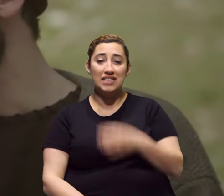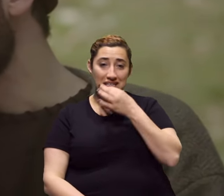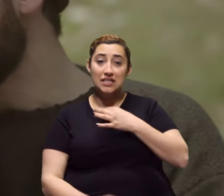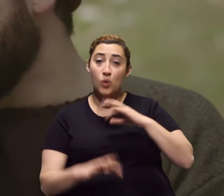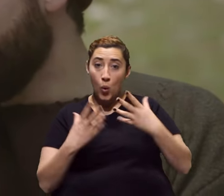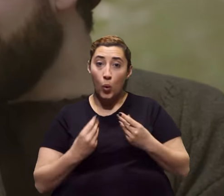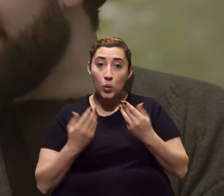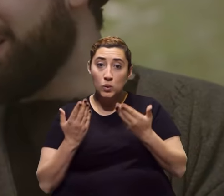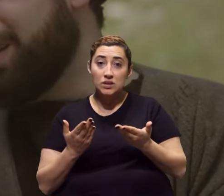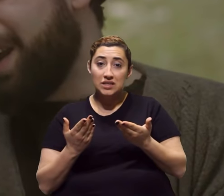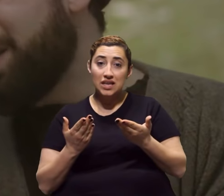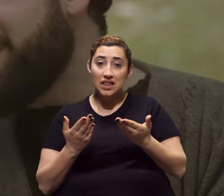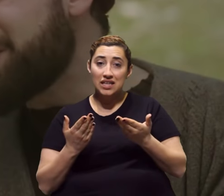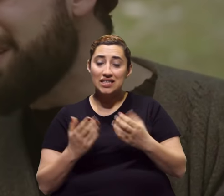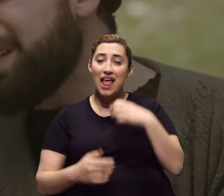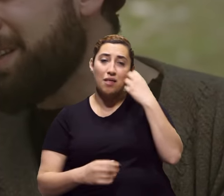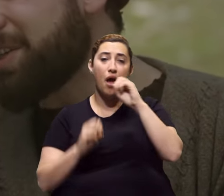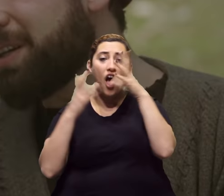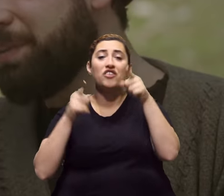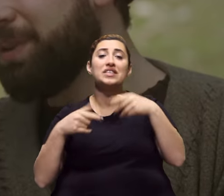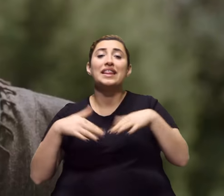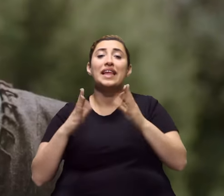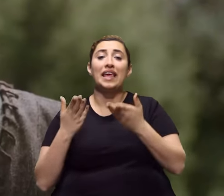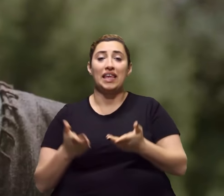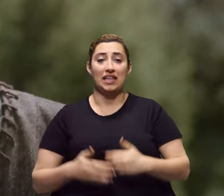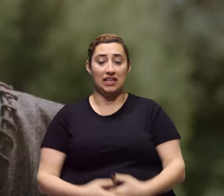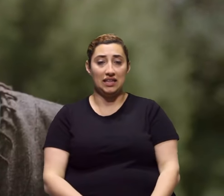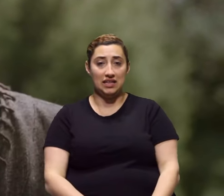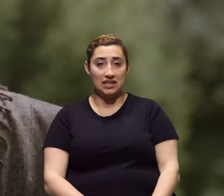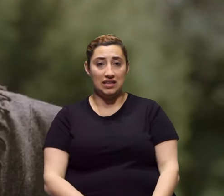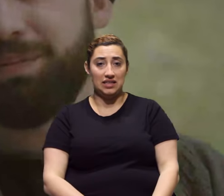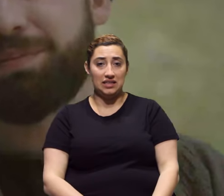Müsaade buyurursanız, elma ağacı değildir şeyhim.